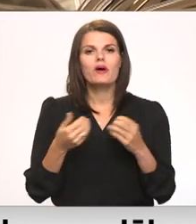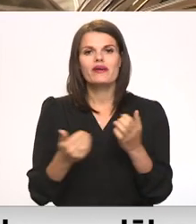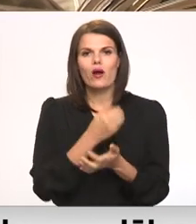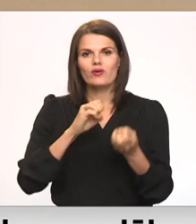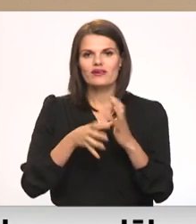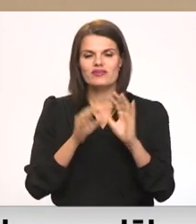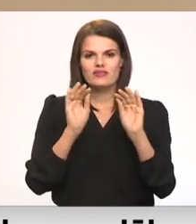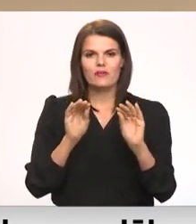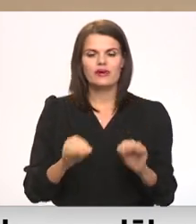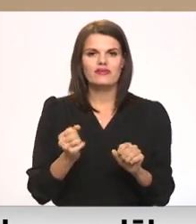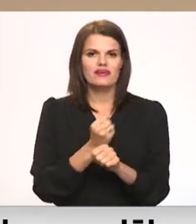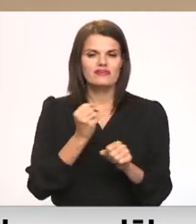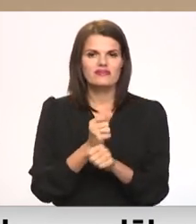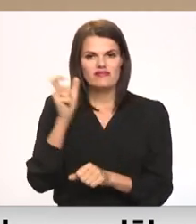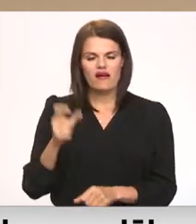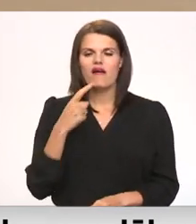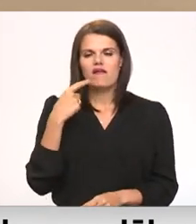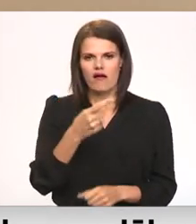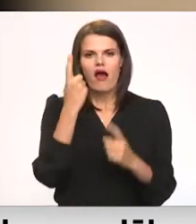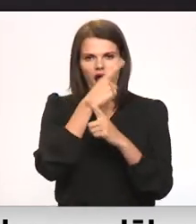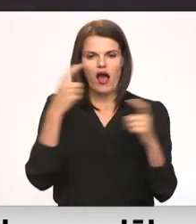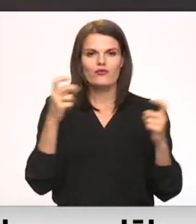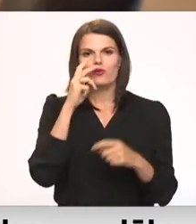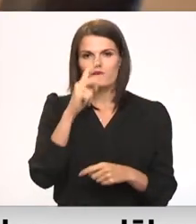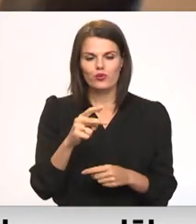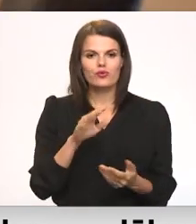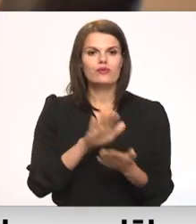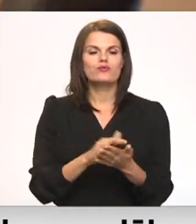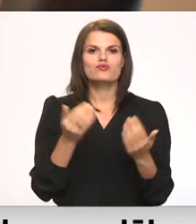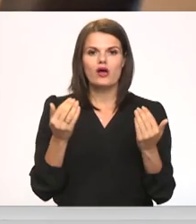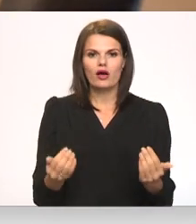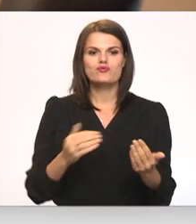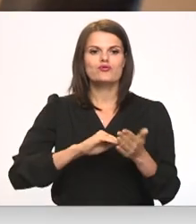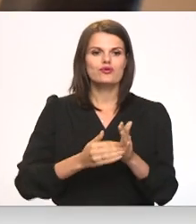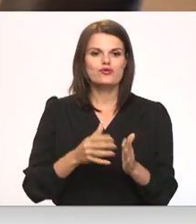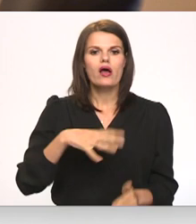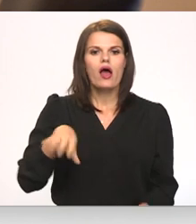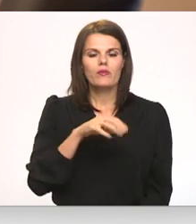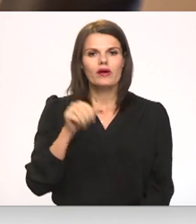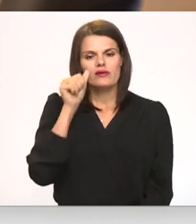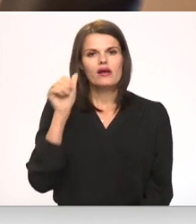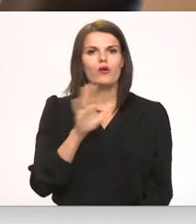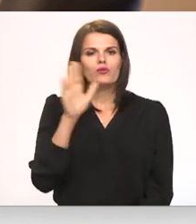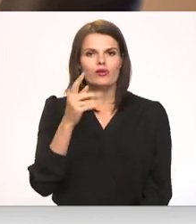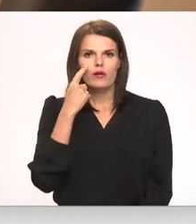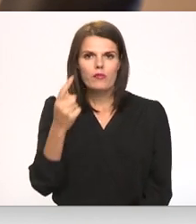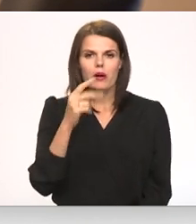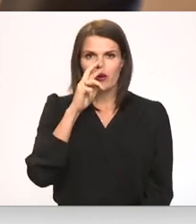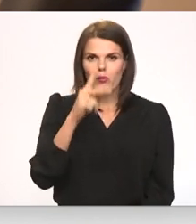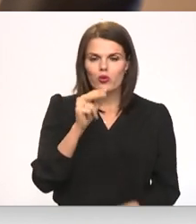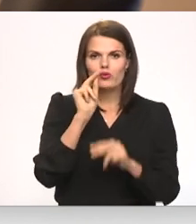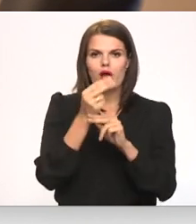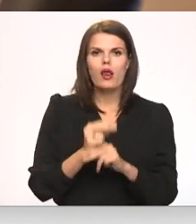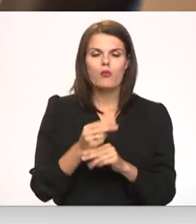sistēmas izstrādātāji atzīst kļūdas. Attiecībā uz esošo situāciju, mēs katru dienu pamanām kļūdas, mēs viņas labojam, mēs ļoti